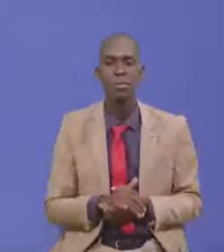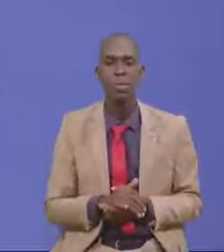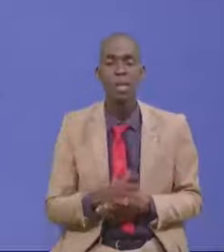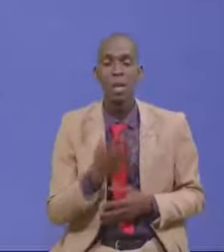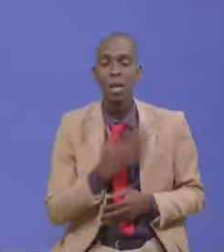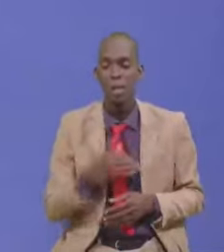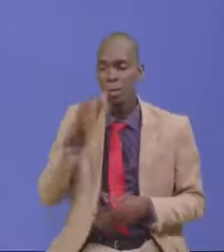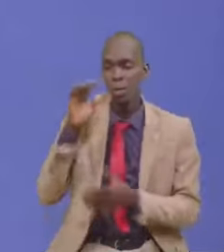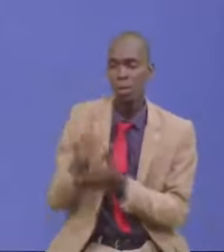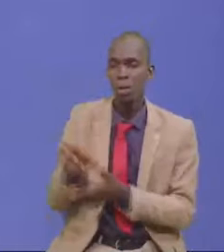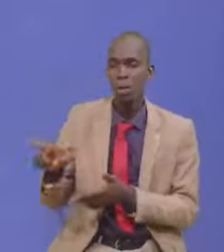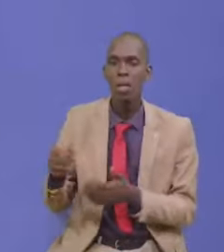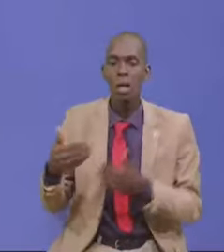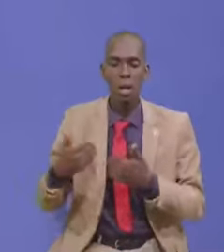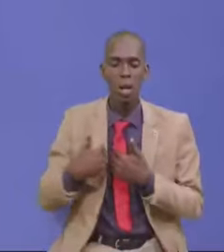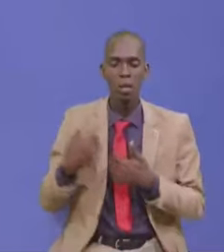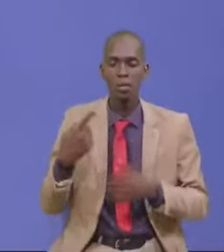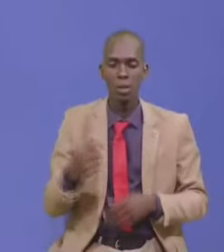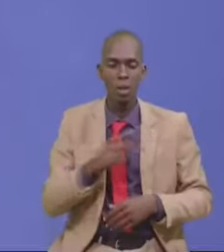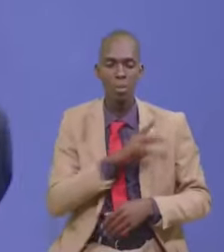Et Jézabel avait une personnalité.